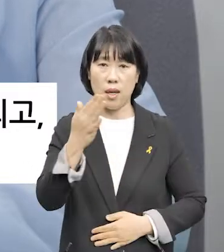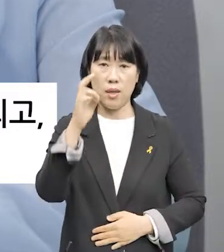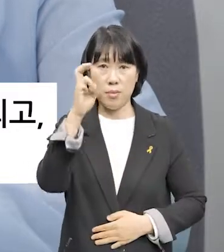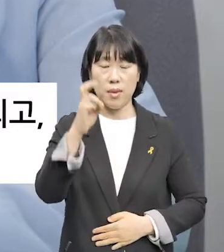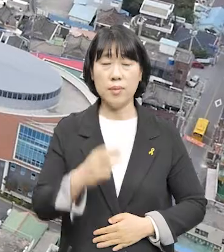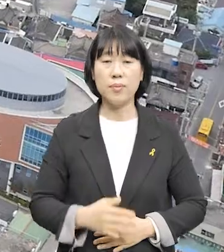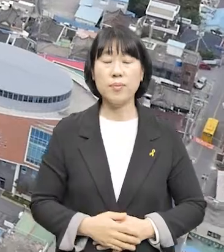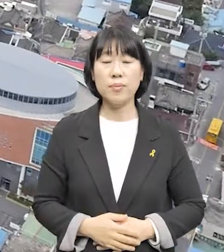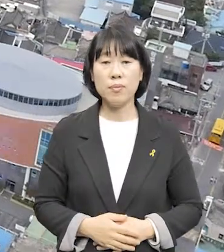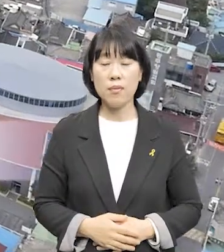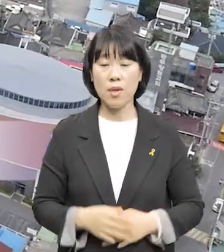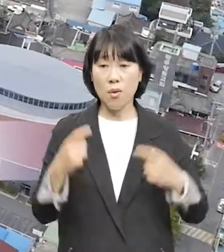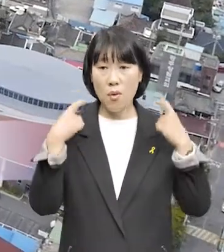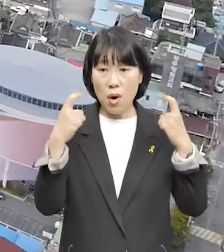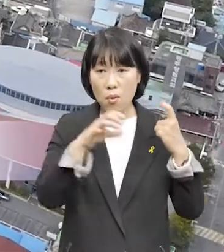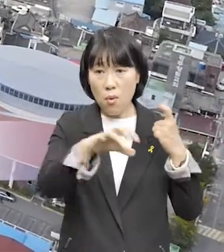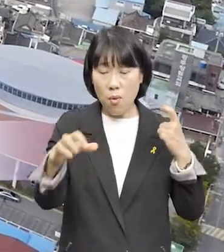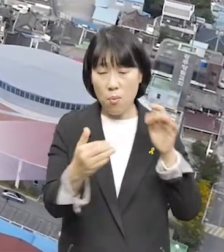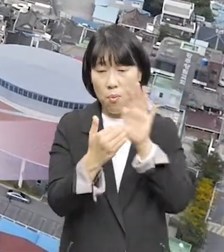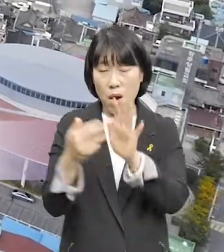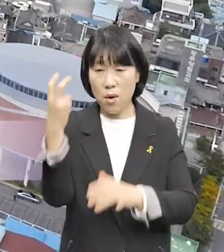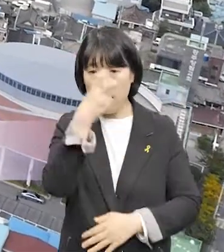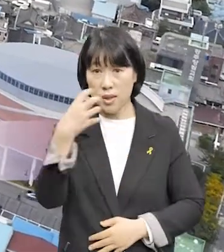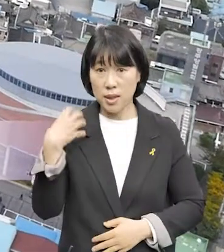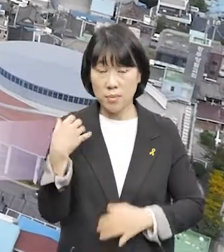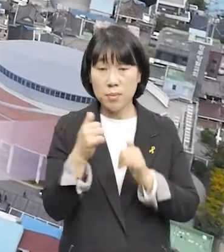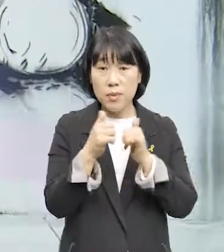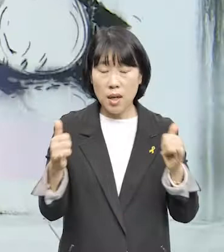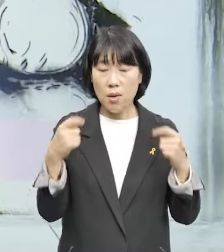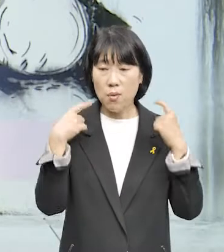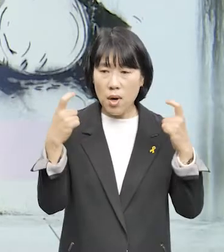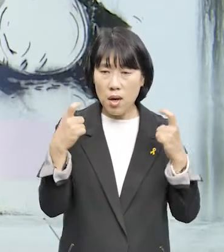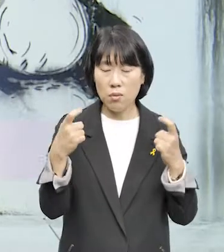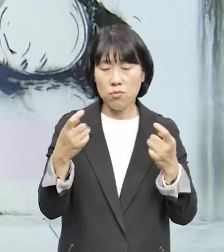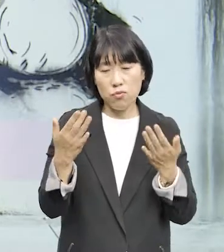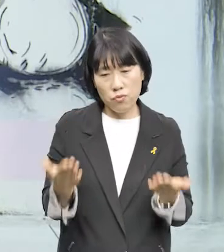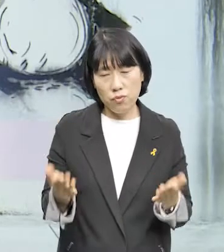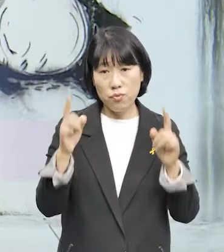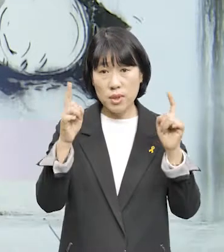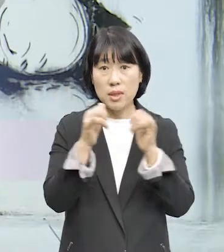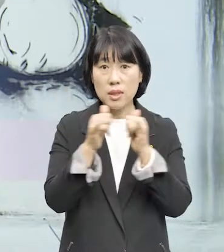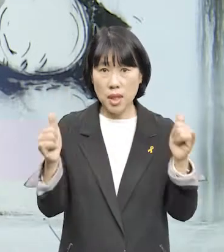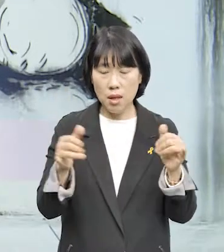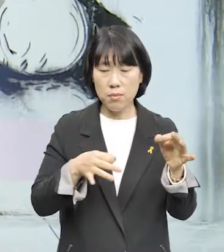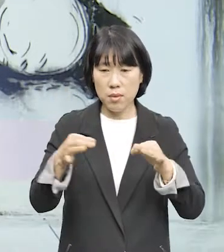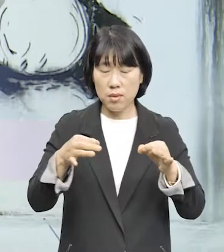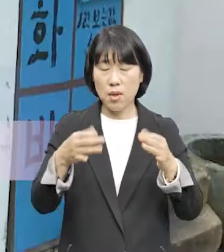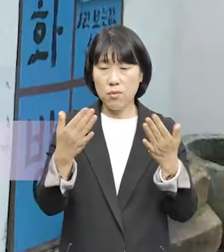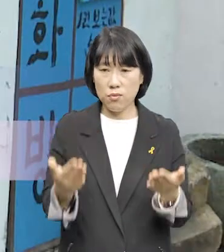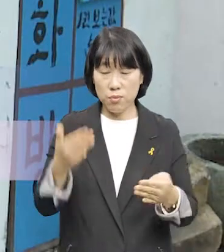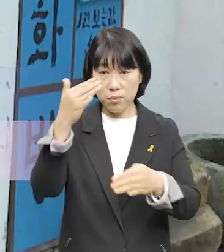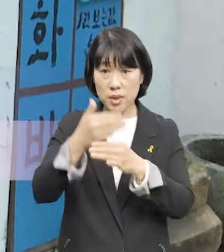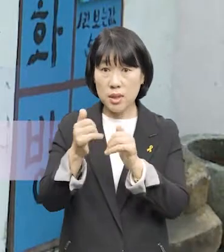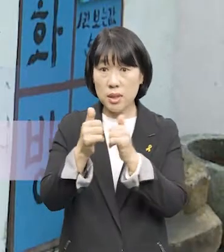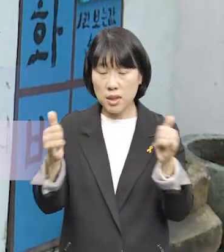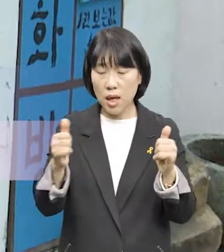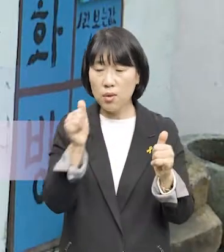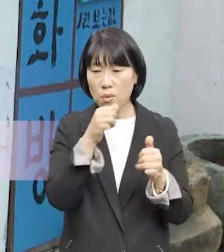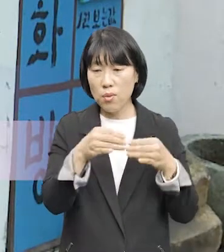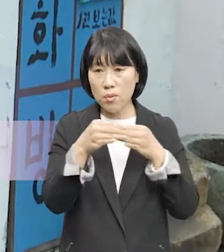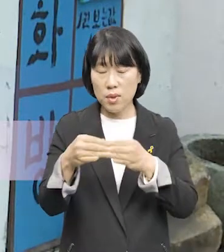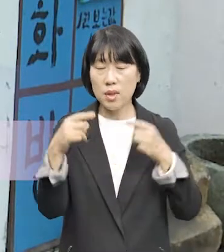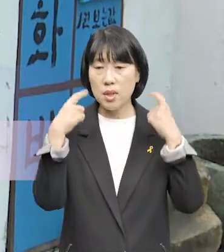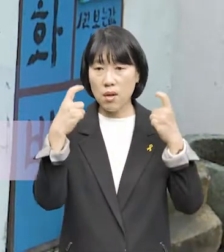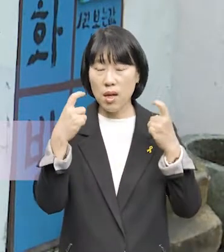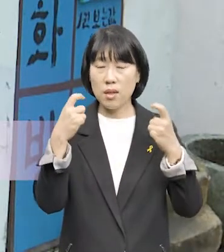생각됩니다. 관광지 방역관리요원은 관광업계 실휴직자 또는 휴폐업자, 관광통역안내사,